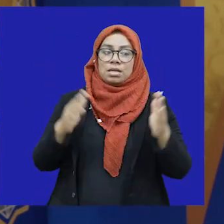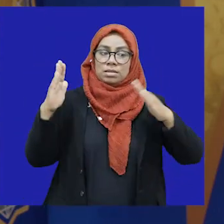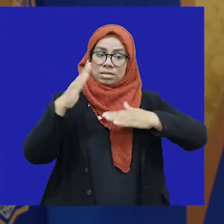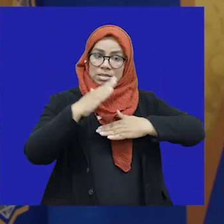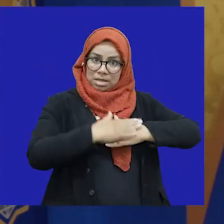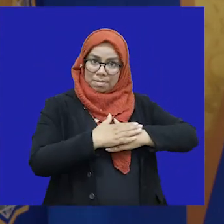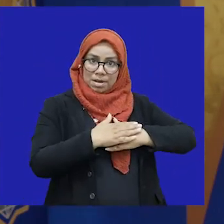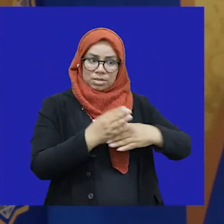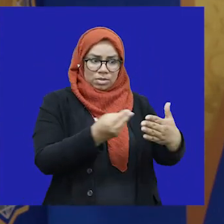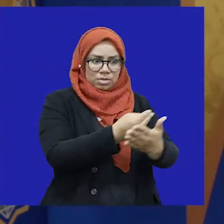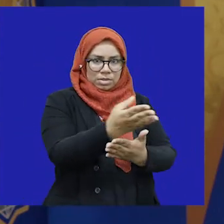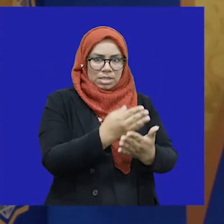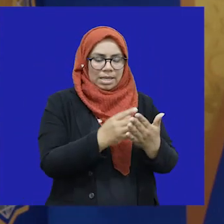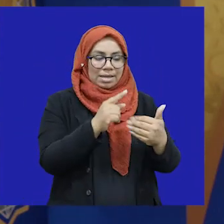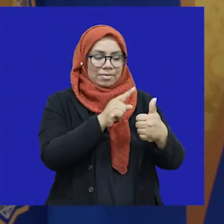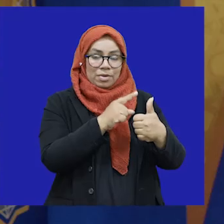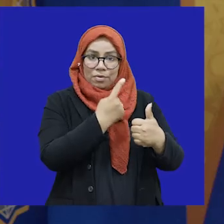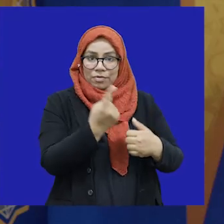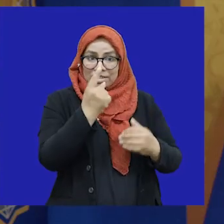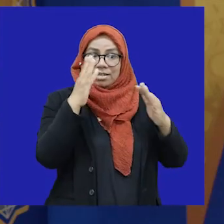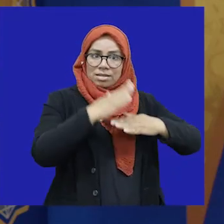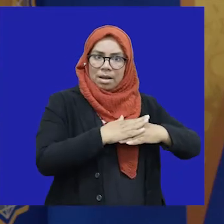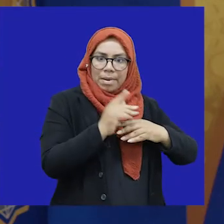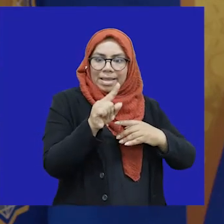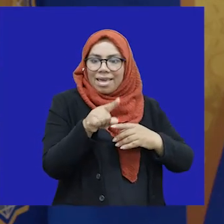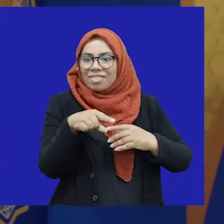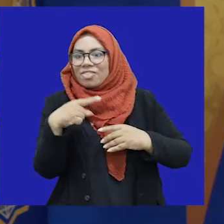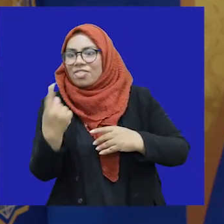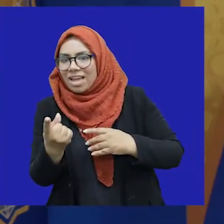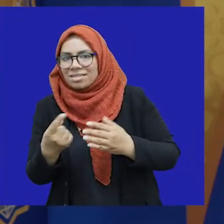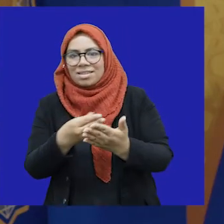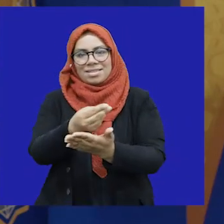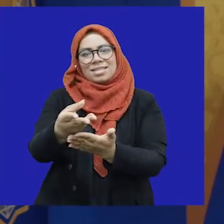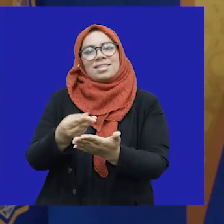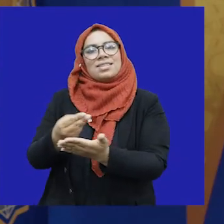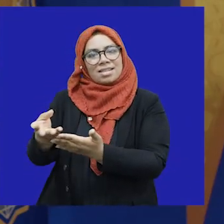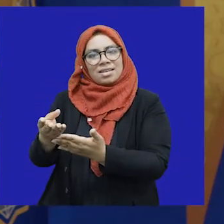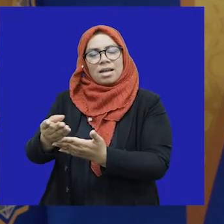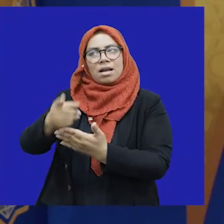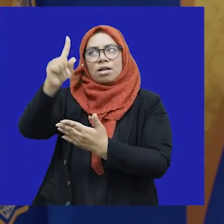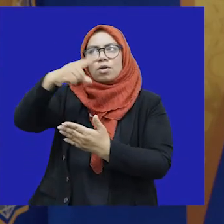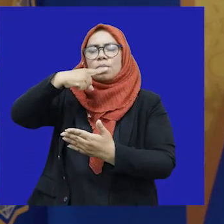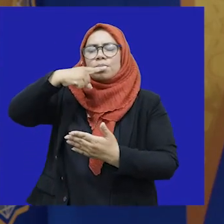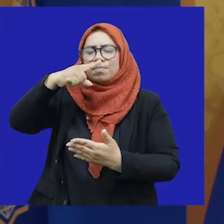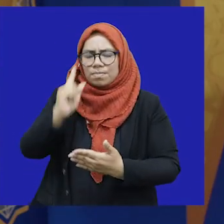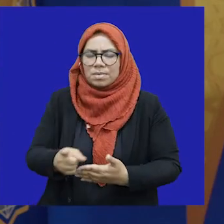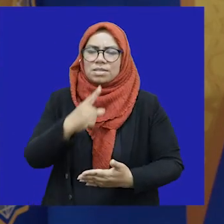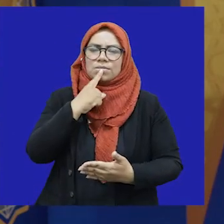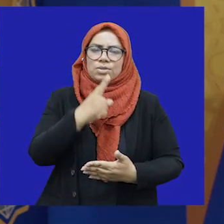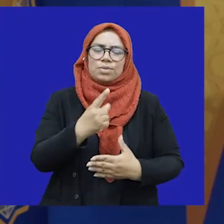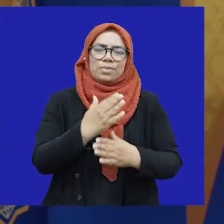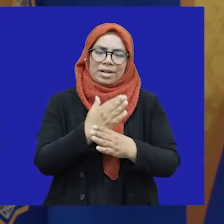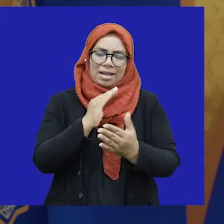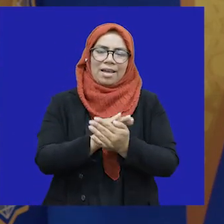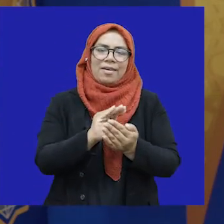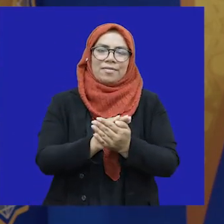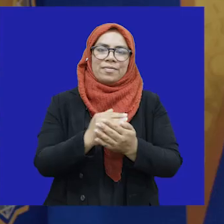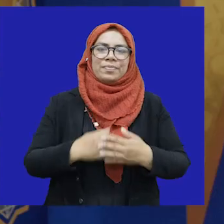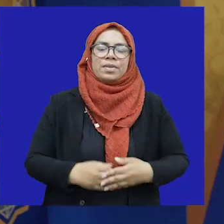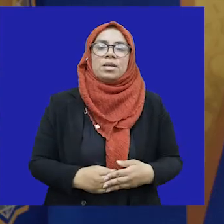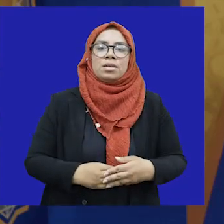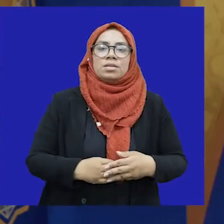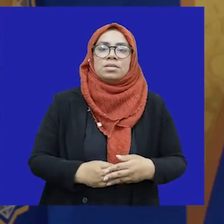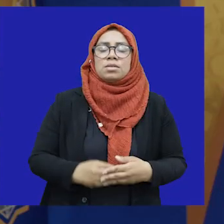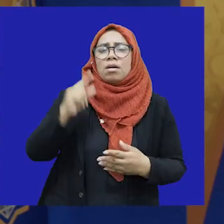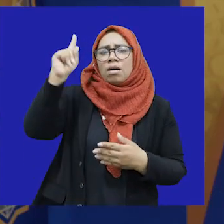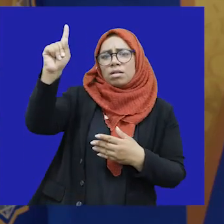At-Tawbah, verse number 60, إِنَّمَا الصَّدَقَاتُ Zakat funds are only for لِلْفُقَرَاءِ وَالْمَسَاكِينَ, the poor and